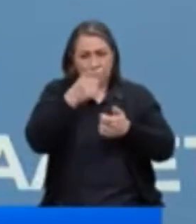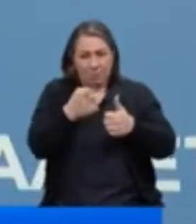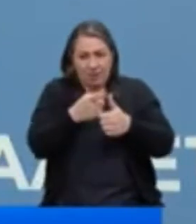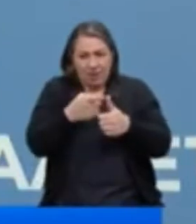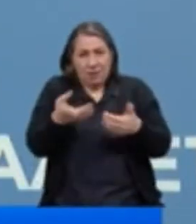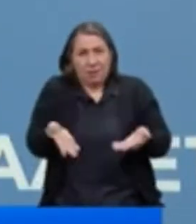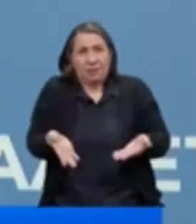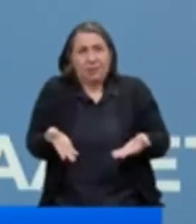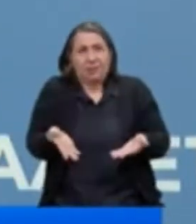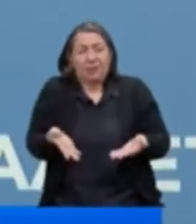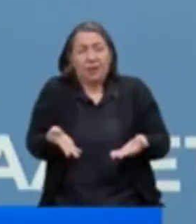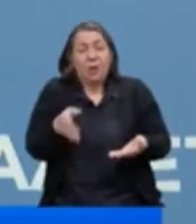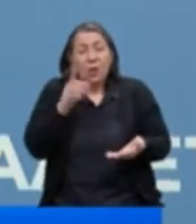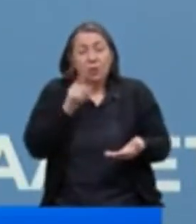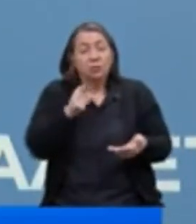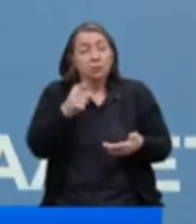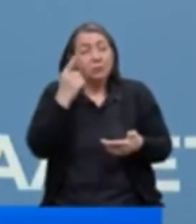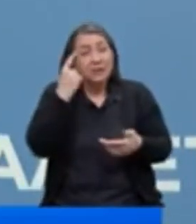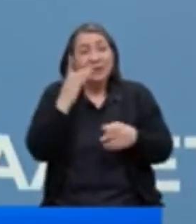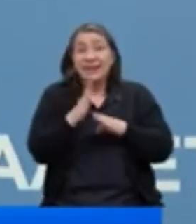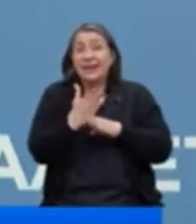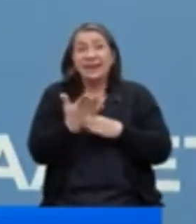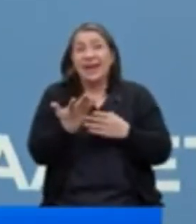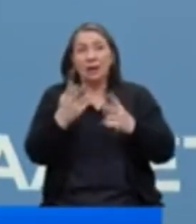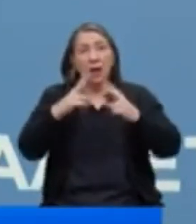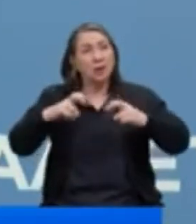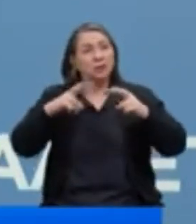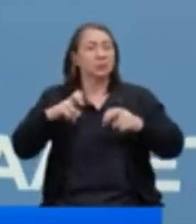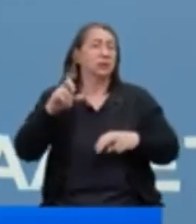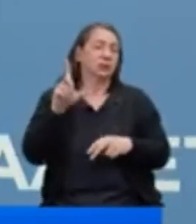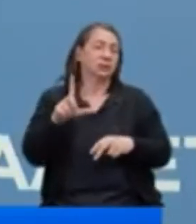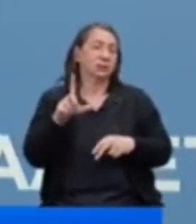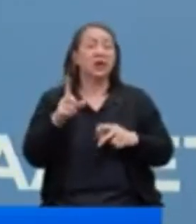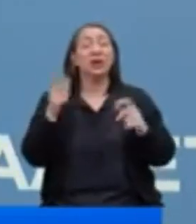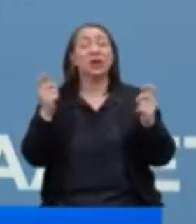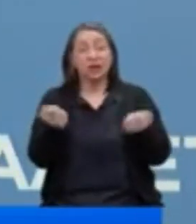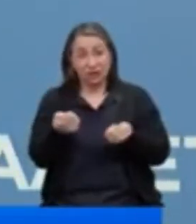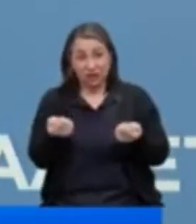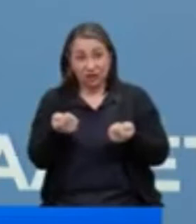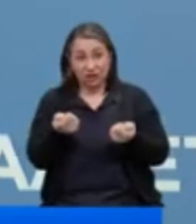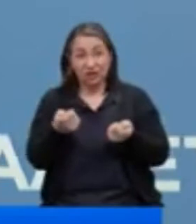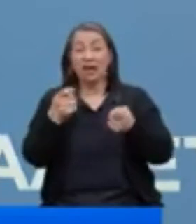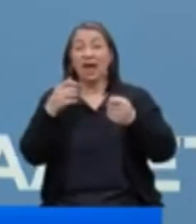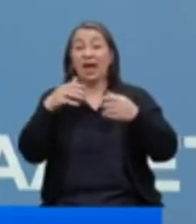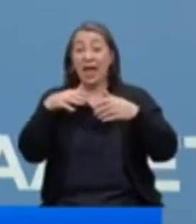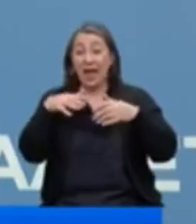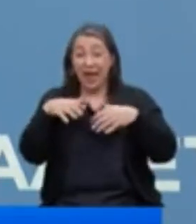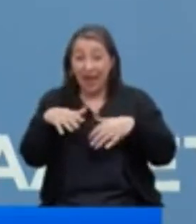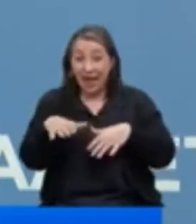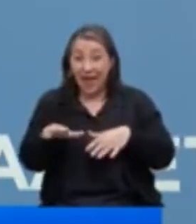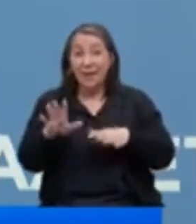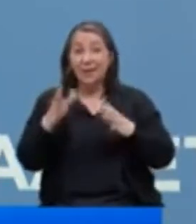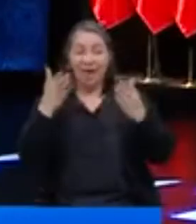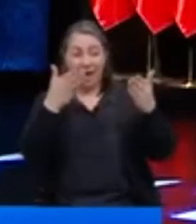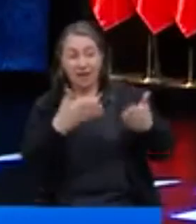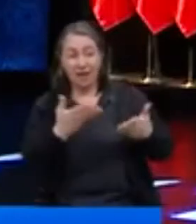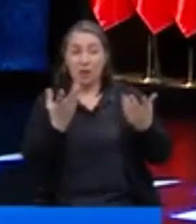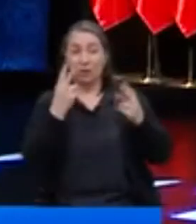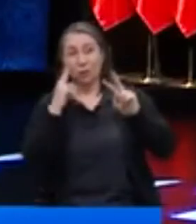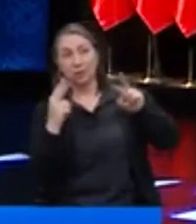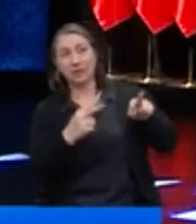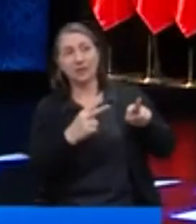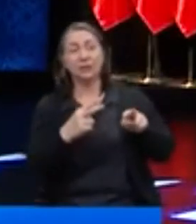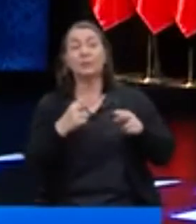ise önce bunun sebeplerini bir araştırmak gerekir. İş eylemde hal ile gösterilir.